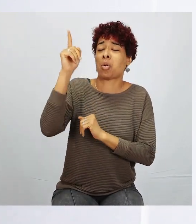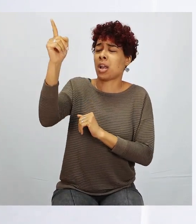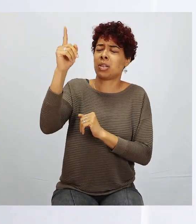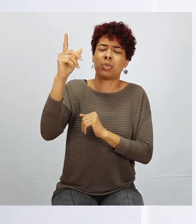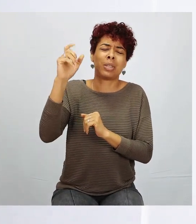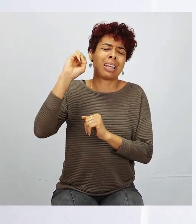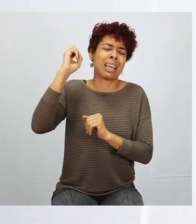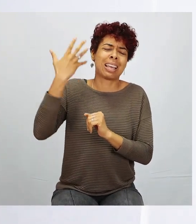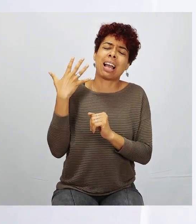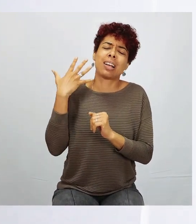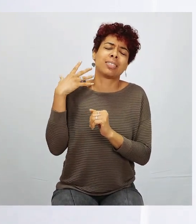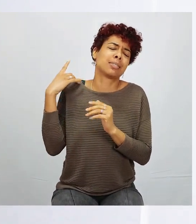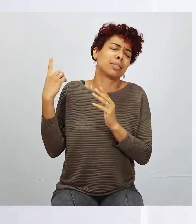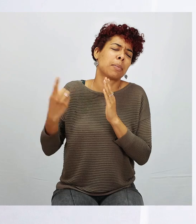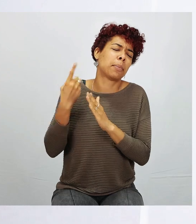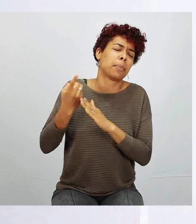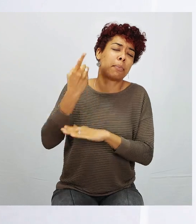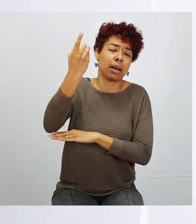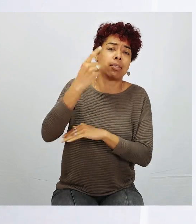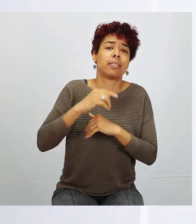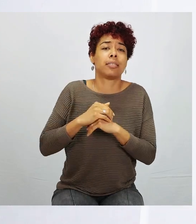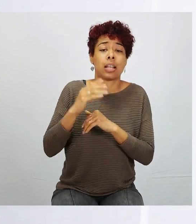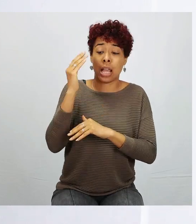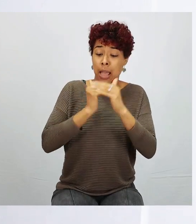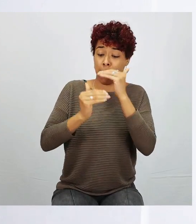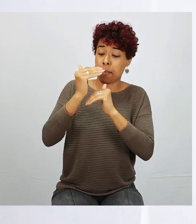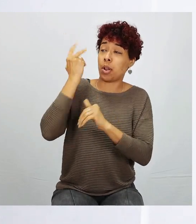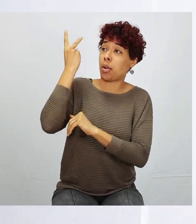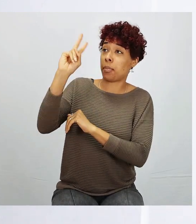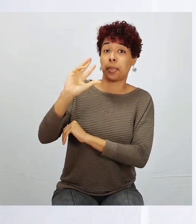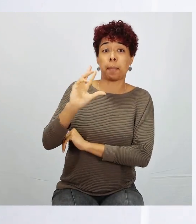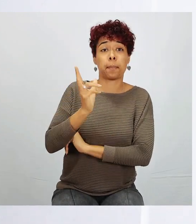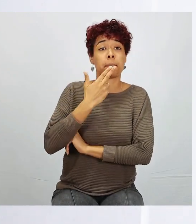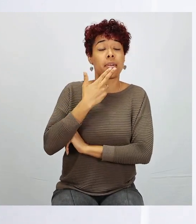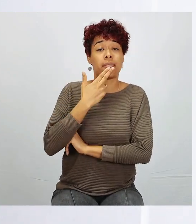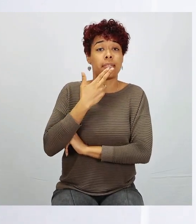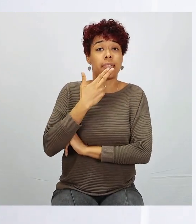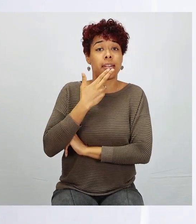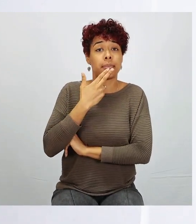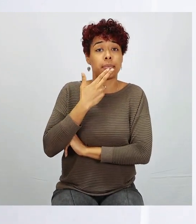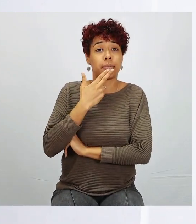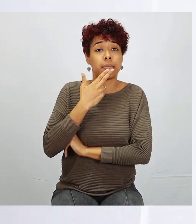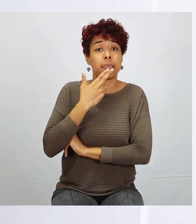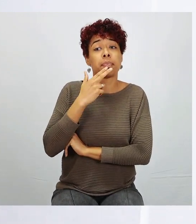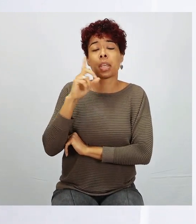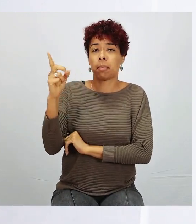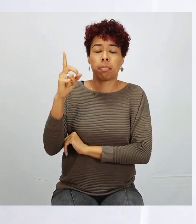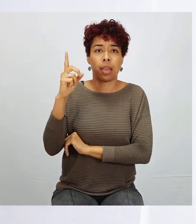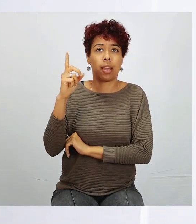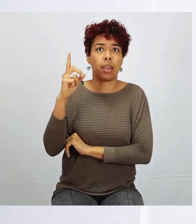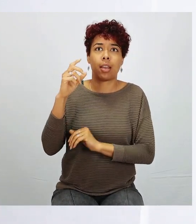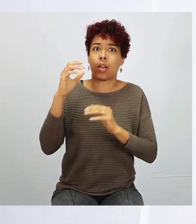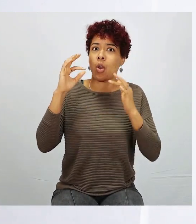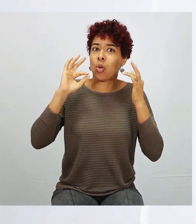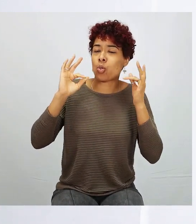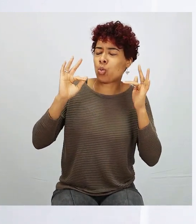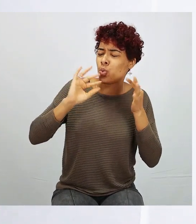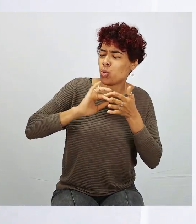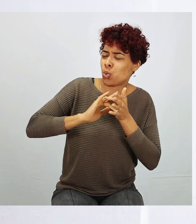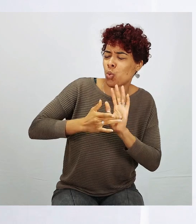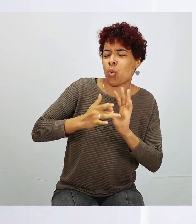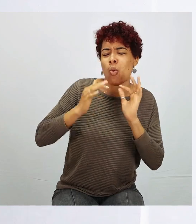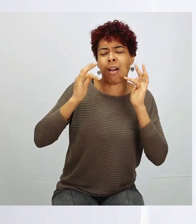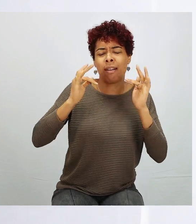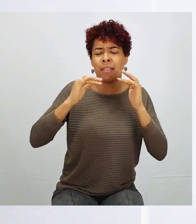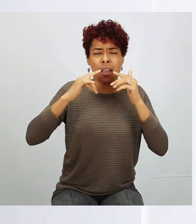dans sa grâce. Les plans de Dieu sont parfaits et ils nous dépassent dans toutes les